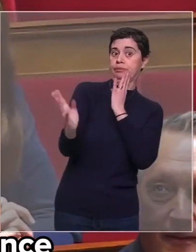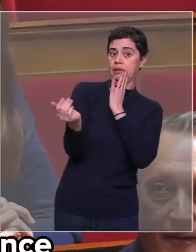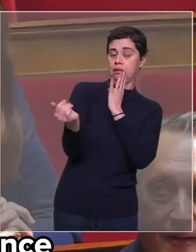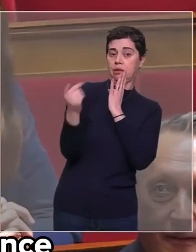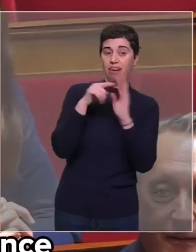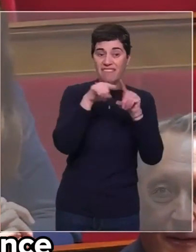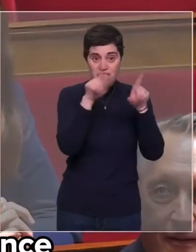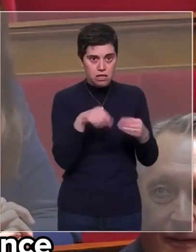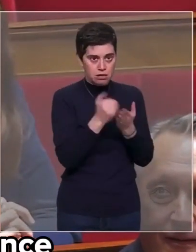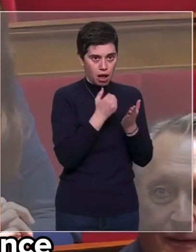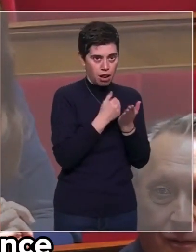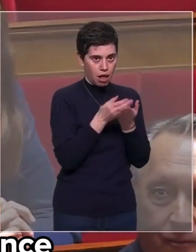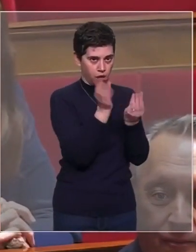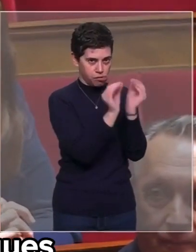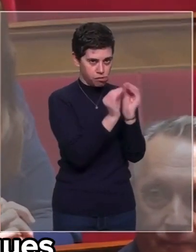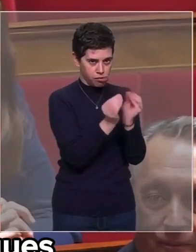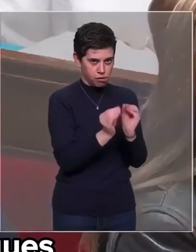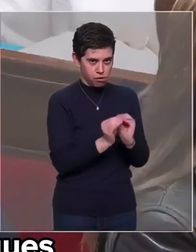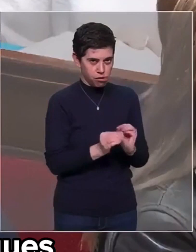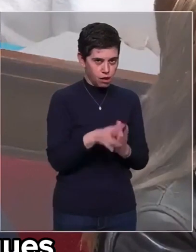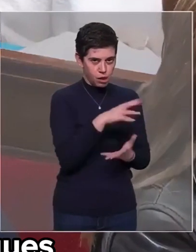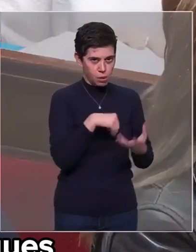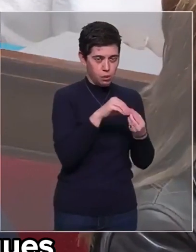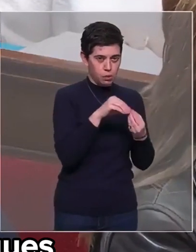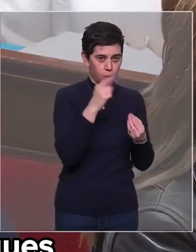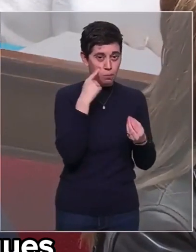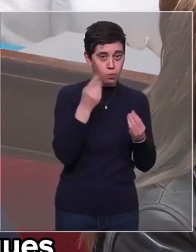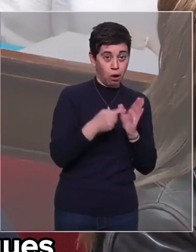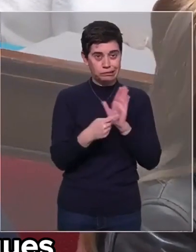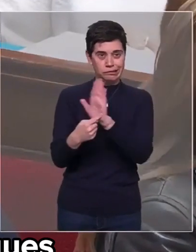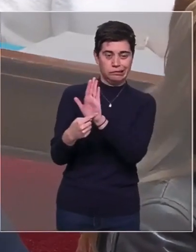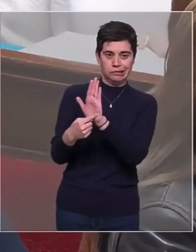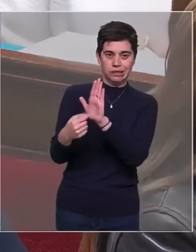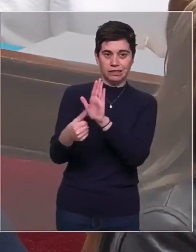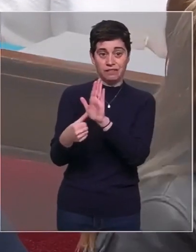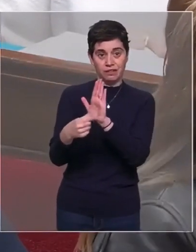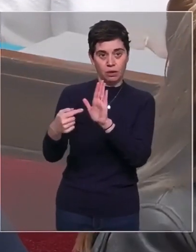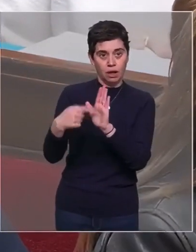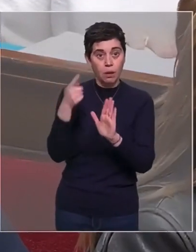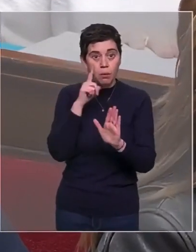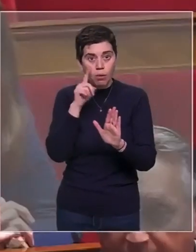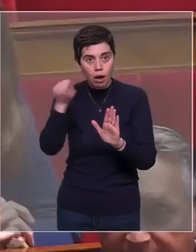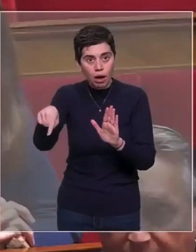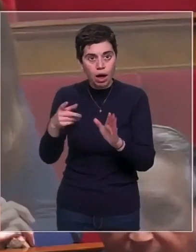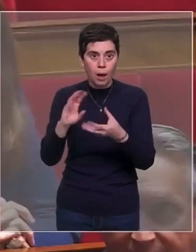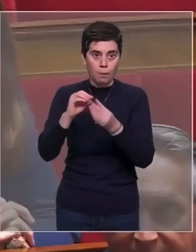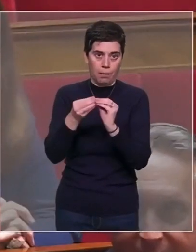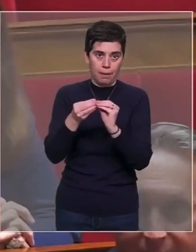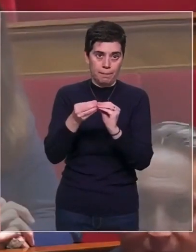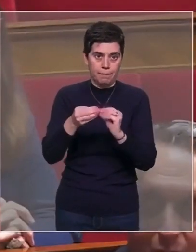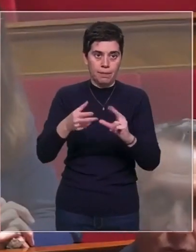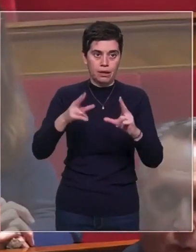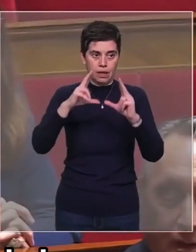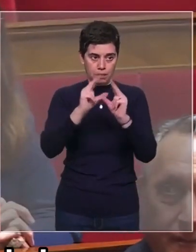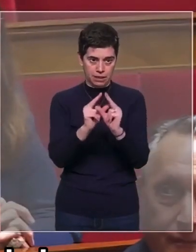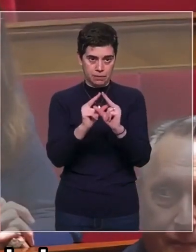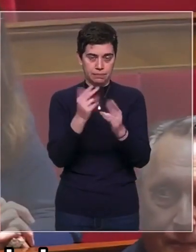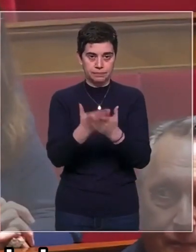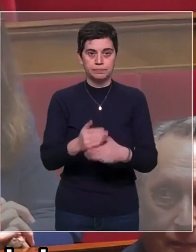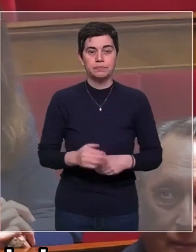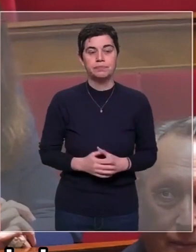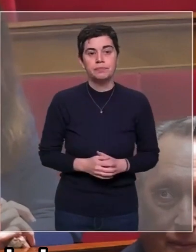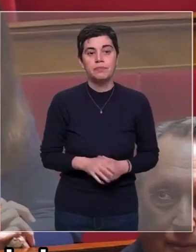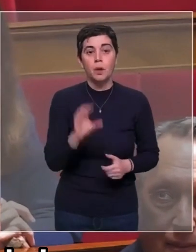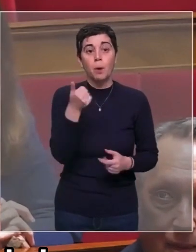une chance de louer un appartement, à ces habitants de communes touristiques et leurs élus victimes du phénomène Airbnb. Avec le